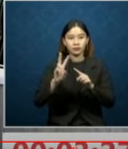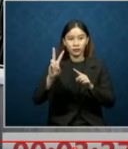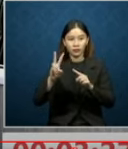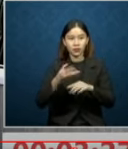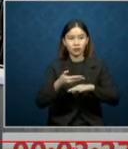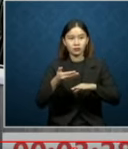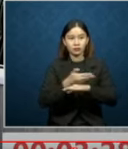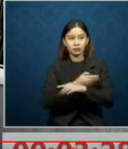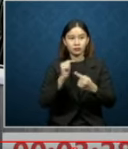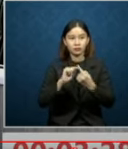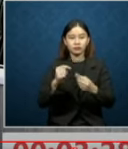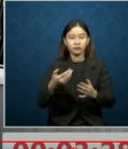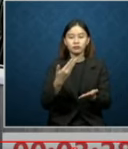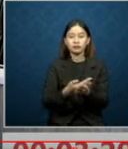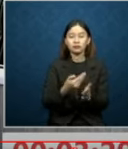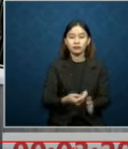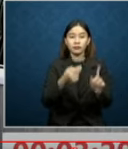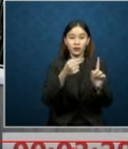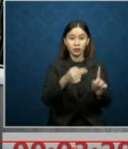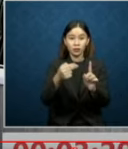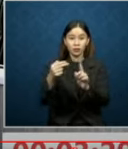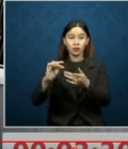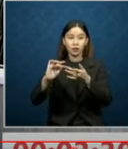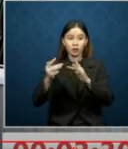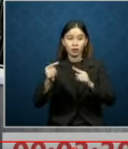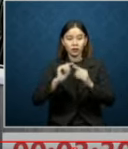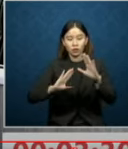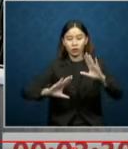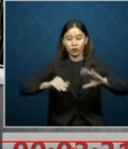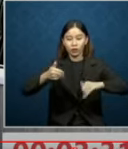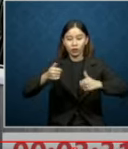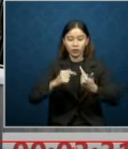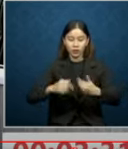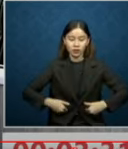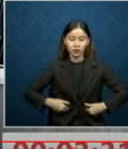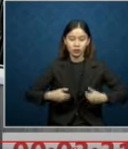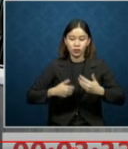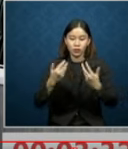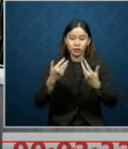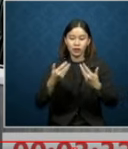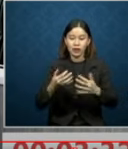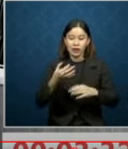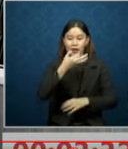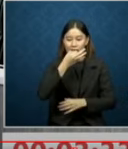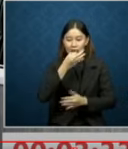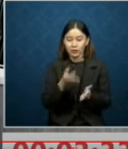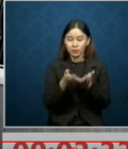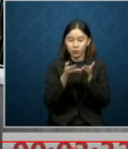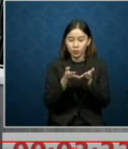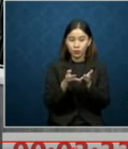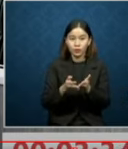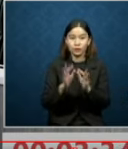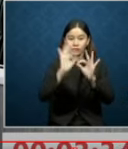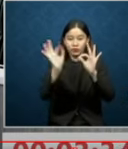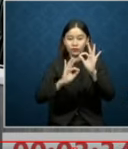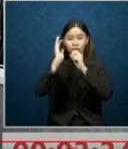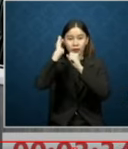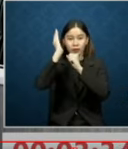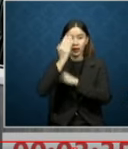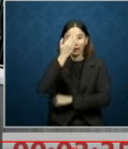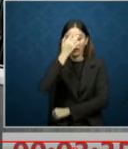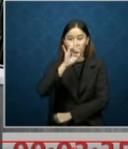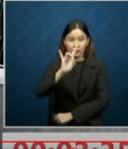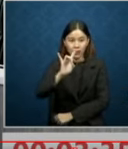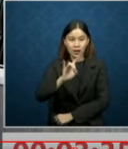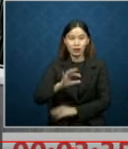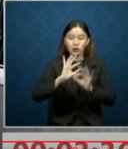ก่อนที่จะถึงดิจิตอลวอลเล็ตการฟื้นฟูชีวิตอุตสาหกรรมประมงคำแถลงหน้า8